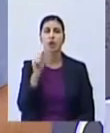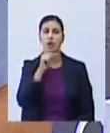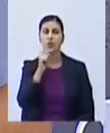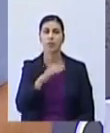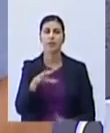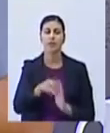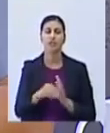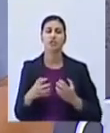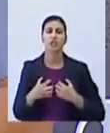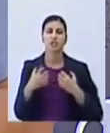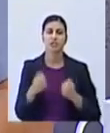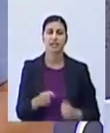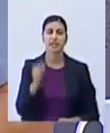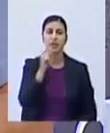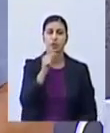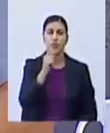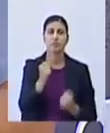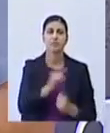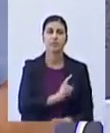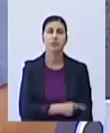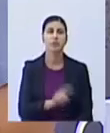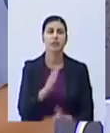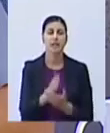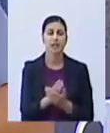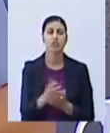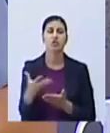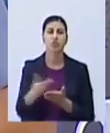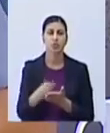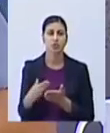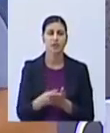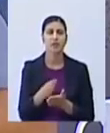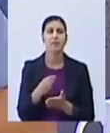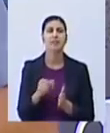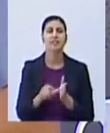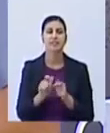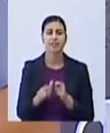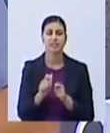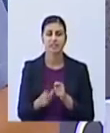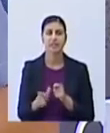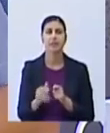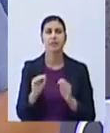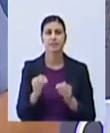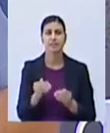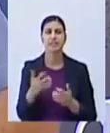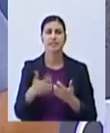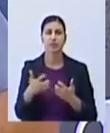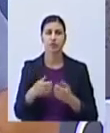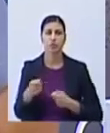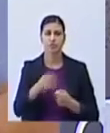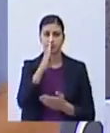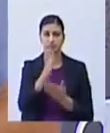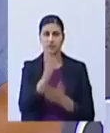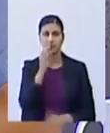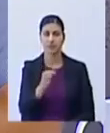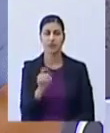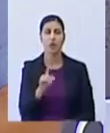ქვეყანაში გაჯასახდეს. ეკონომიკის მდგრადობას რა განაპირობებს? განაპირობებს შემოსავლები, განაპირობებს ინვესტიციები, განაპირობებს მცირე და საშუალო ბიზნესი, ხო? პირდაპირ თქვა.